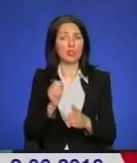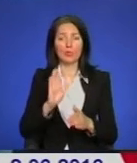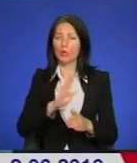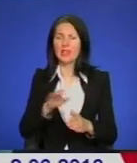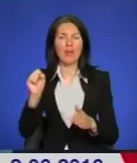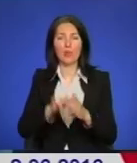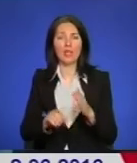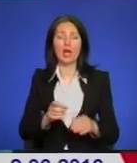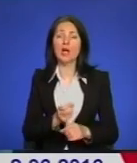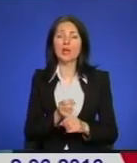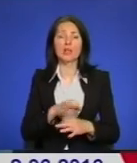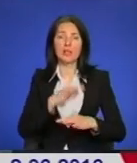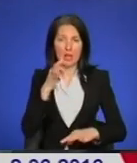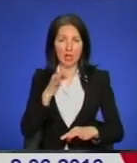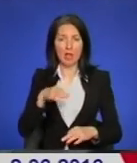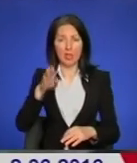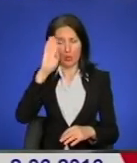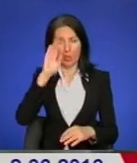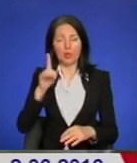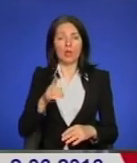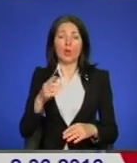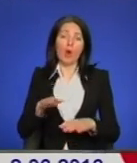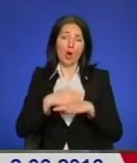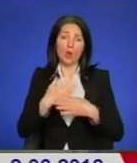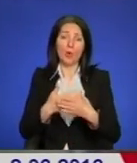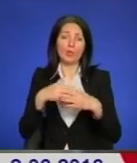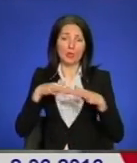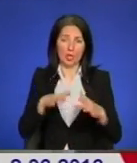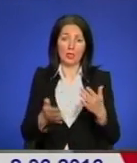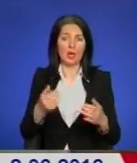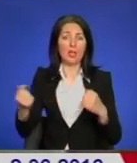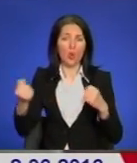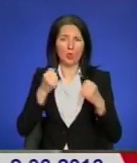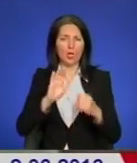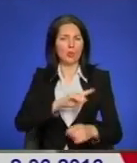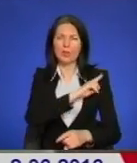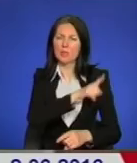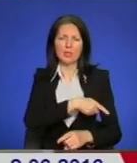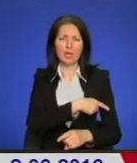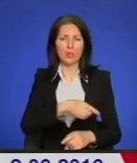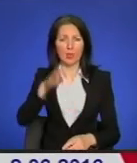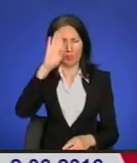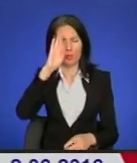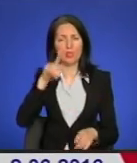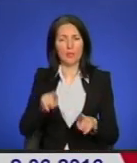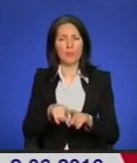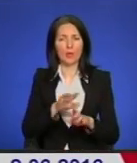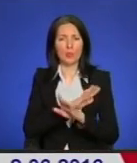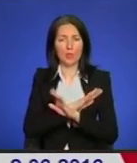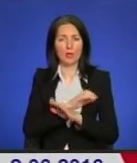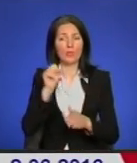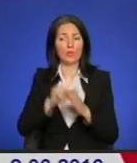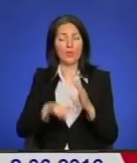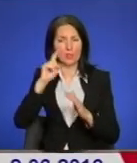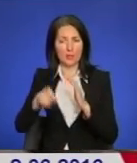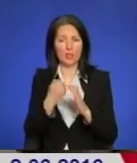налякати активіста, ймовірно, за його громадську діяльність. Але удари виявилися надто сильними, і чоловік таки помер. Убивці ж, дізнавшись, що